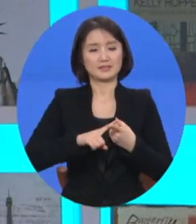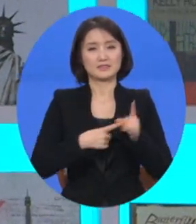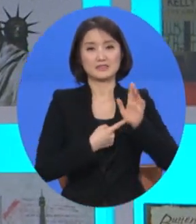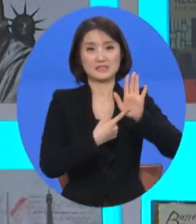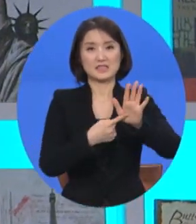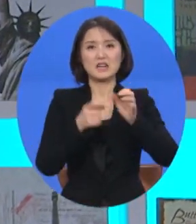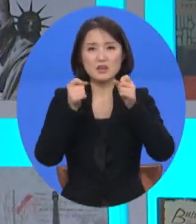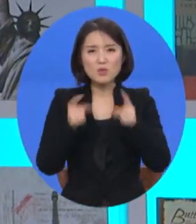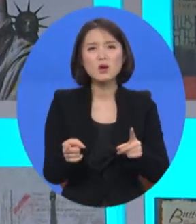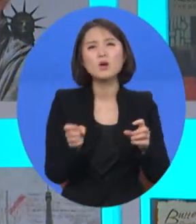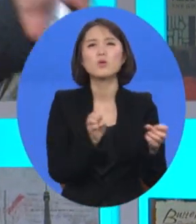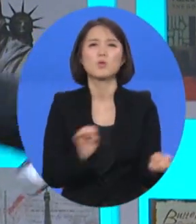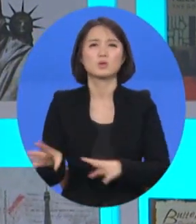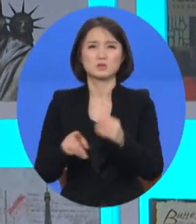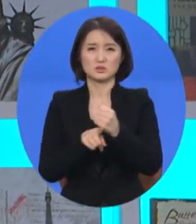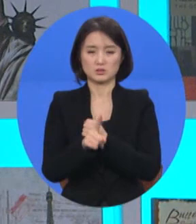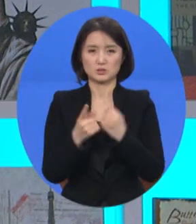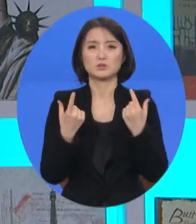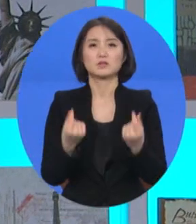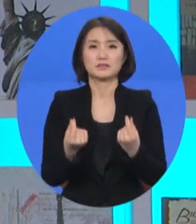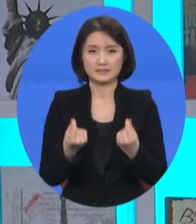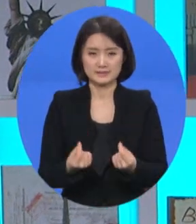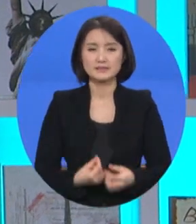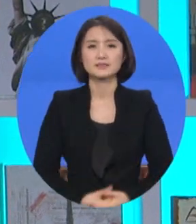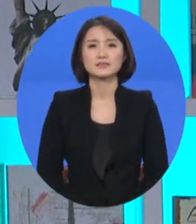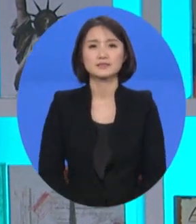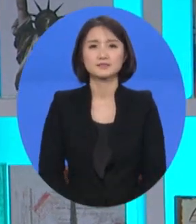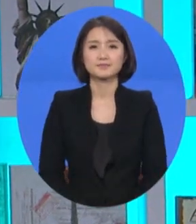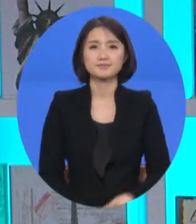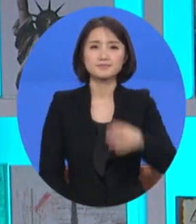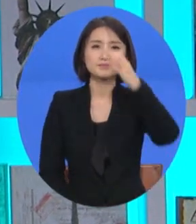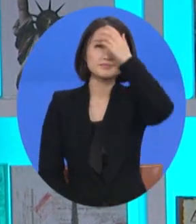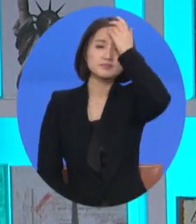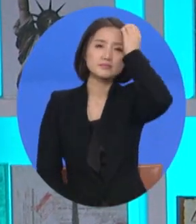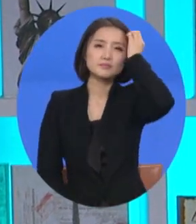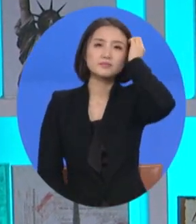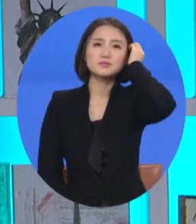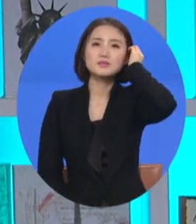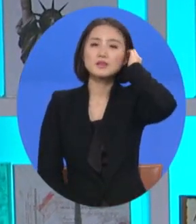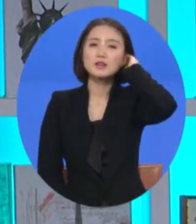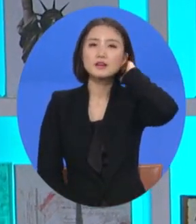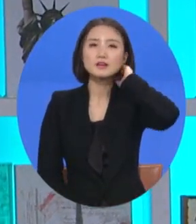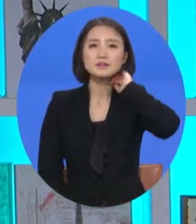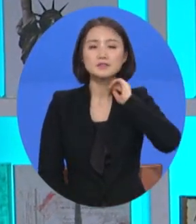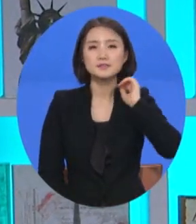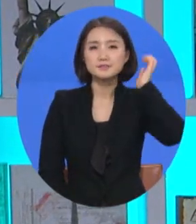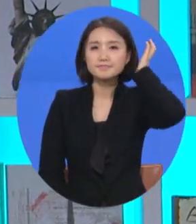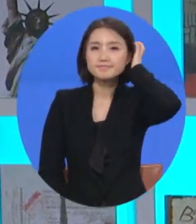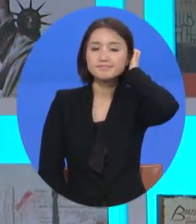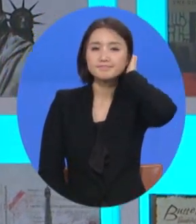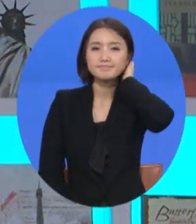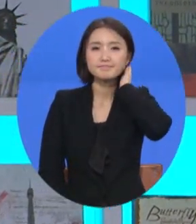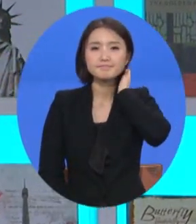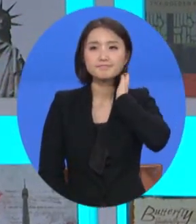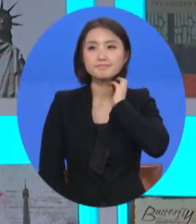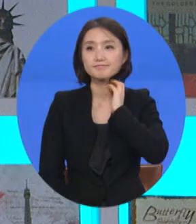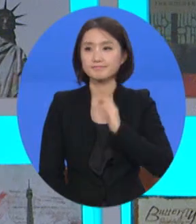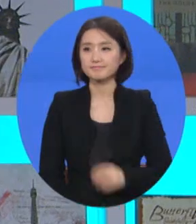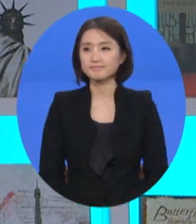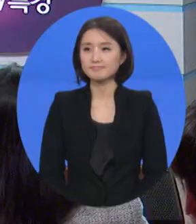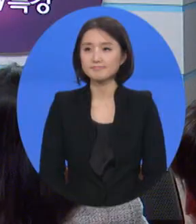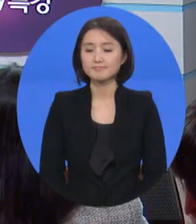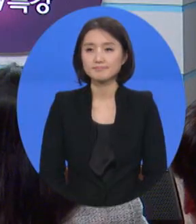표범 물 껍질을 그리게 된 단원 김홍도 의 의도입니다 자 그러면은 이제